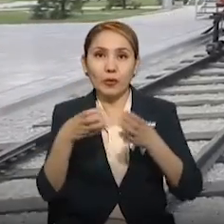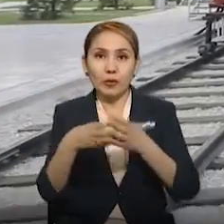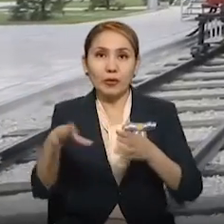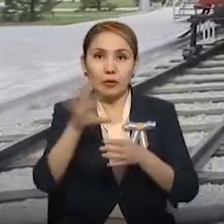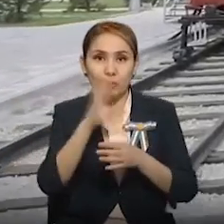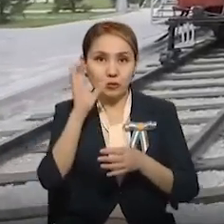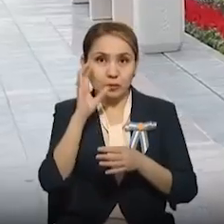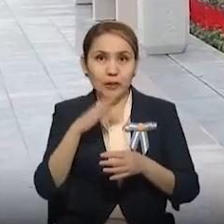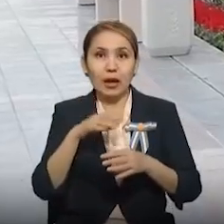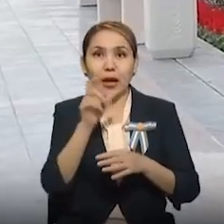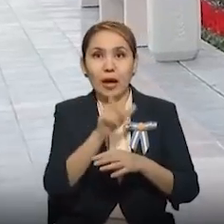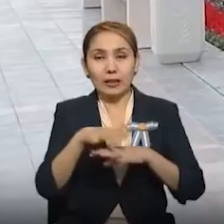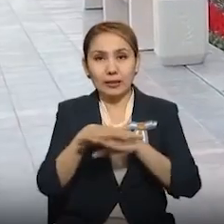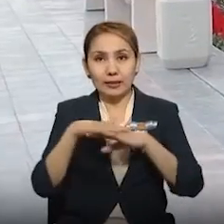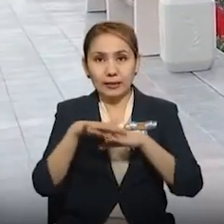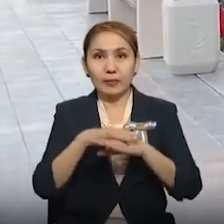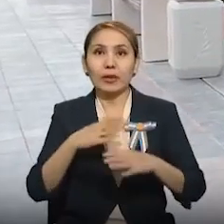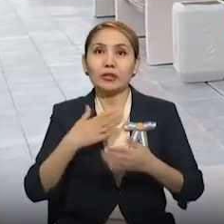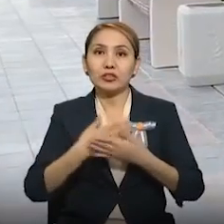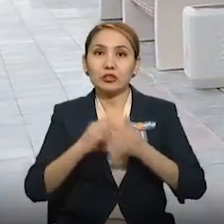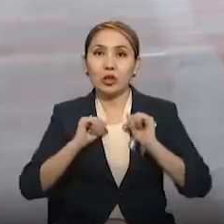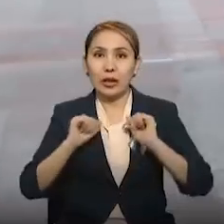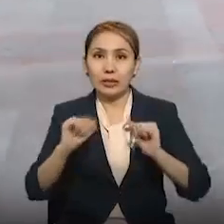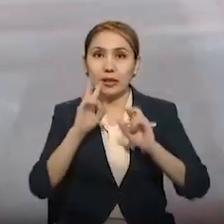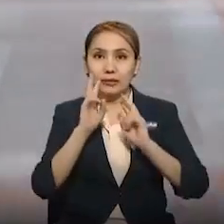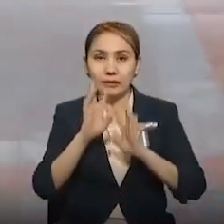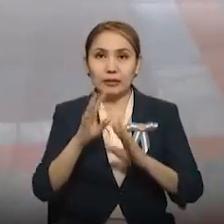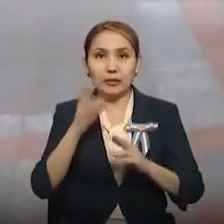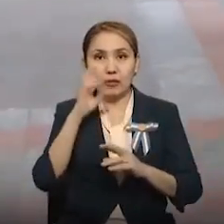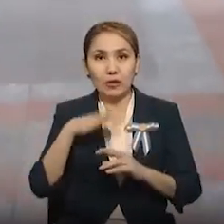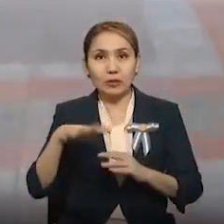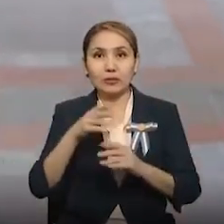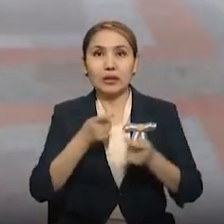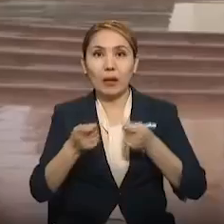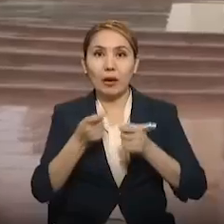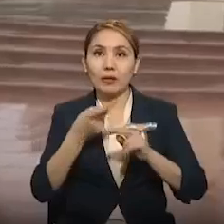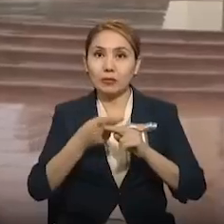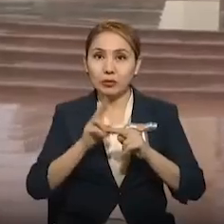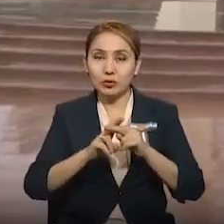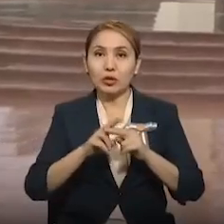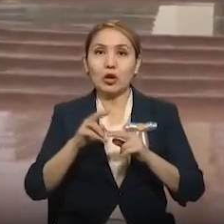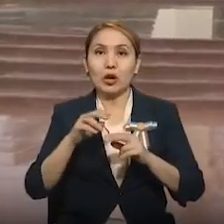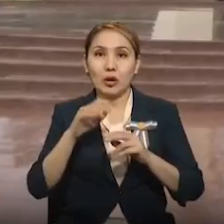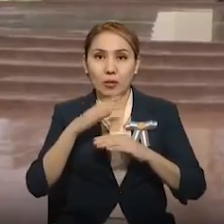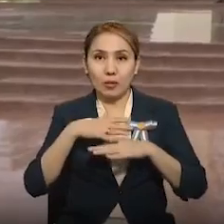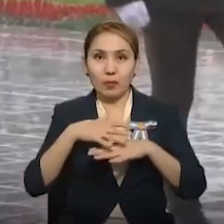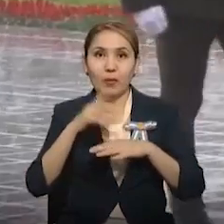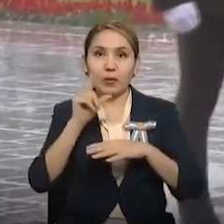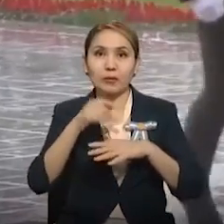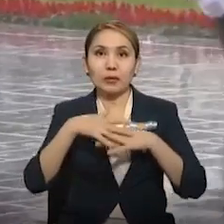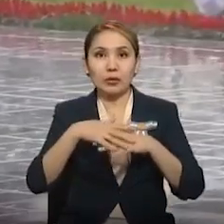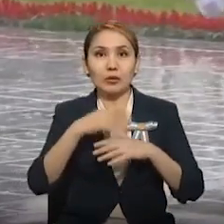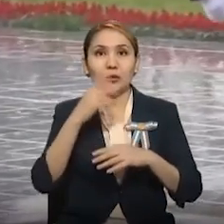o'zbek xalqining ko'rsatgan mardonavor jasorati aks etgan. Davlatimiz rahbari ushbu bog'ga tashrif buyurib, matonat